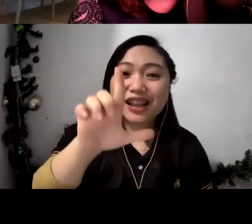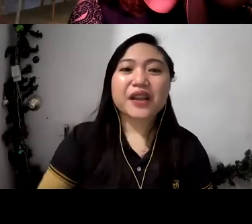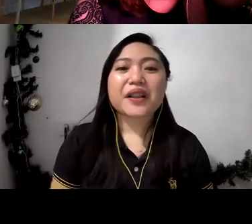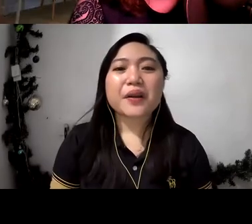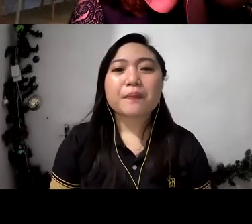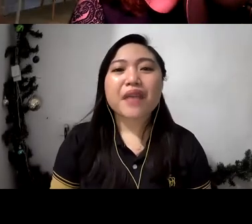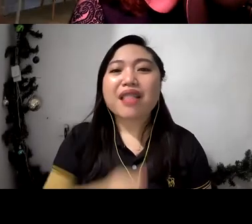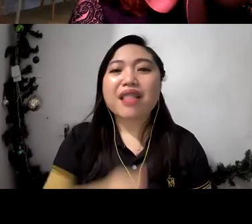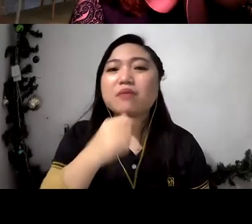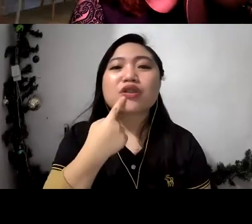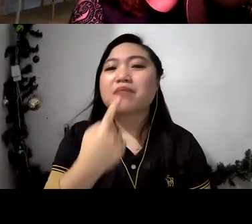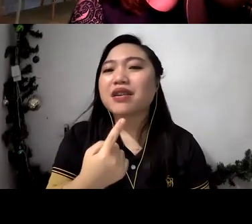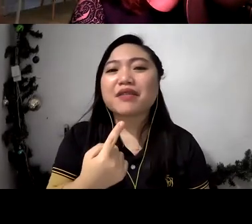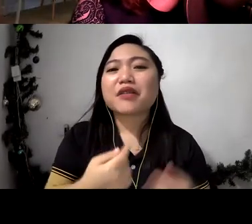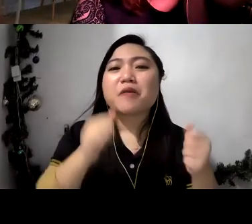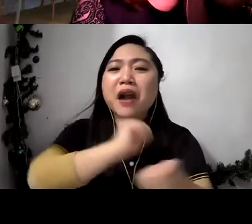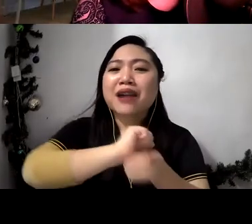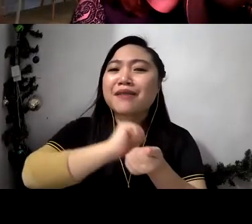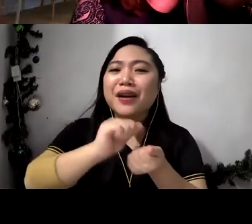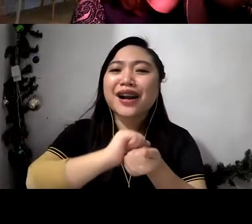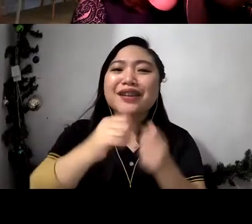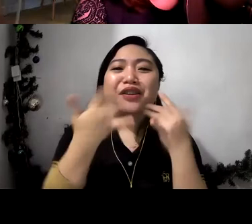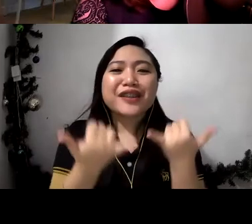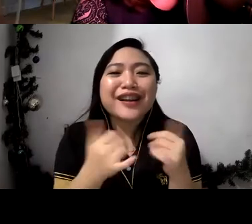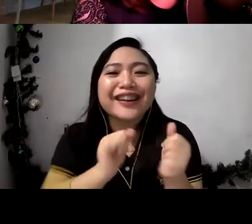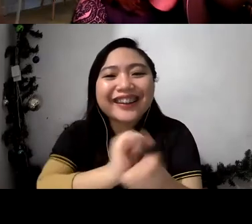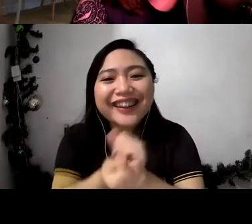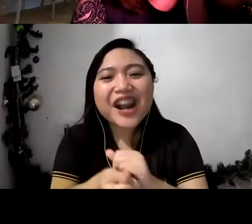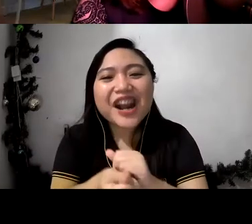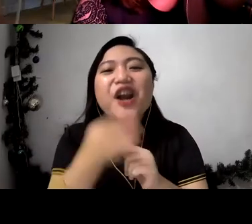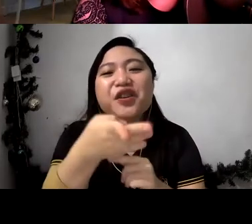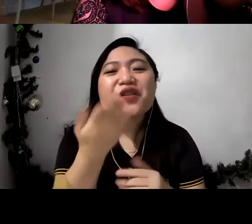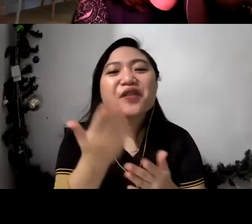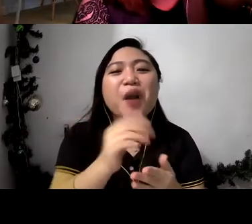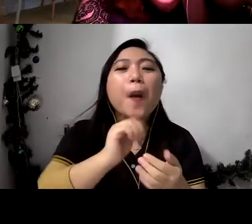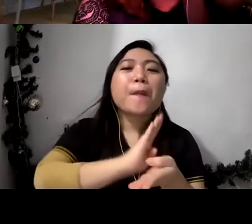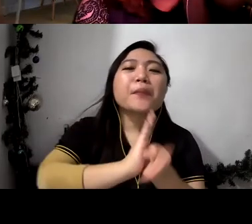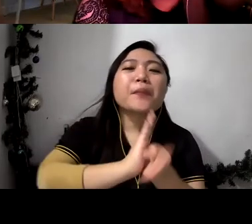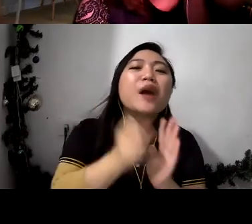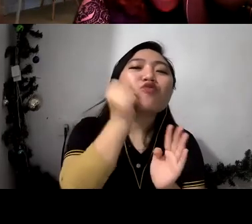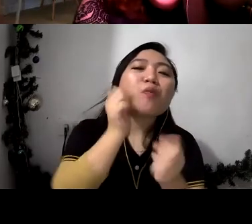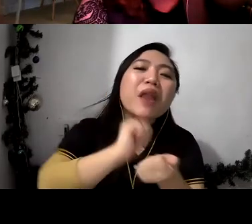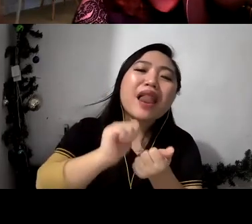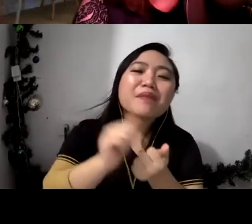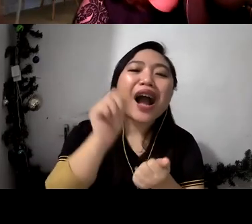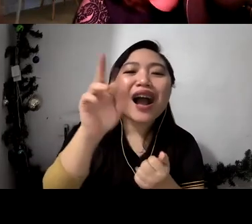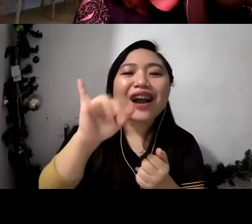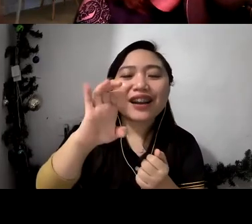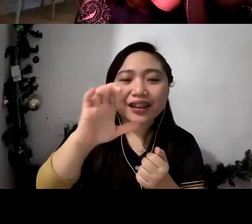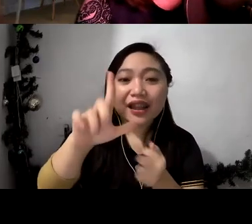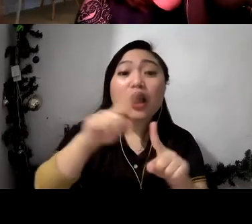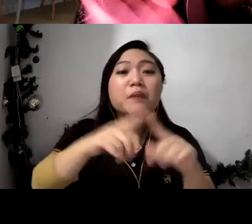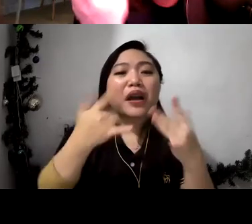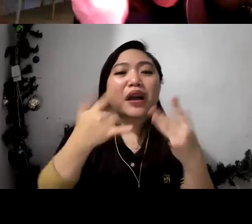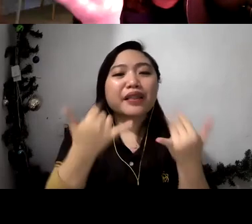hindi mo mapatulong maglaba, so ginawa mo siyang sabon, no? Pero ngayon, no, si Ariel na asawa mo, tumutulong na sa iyo